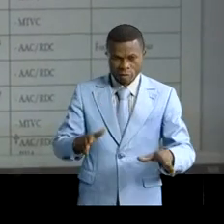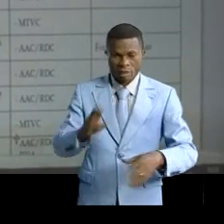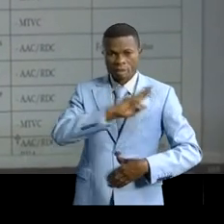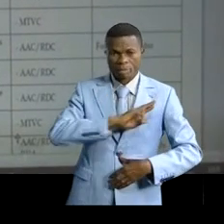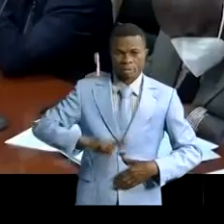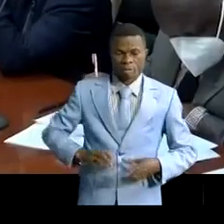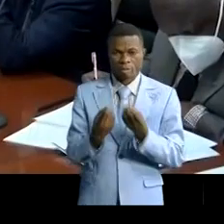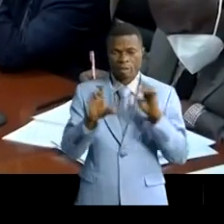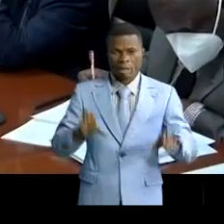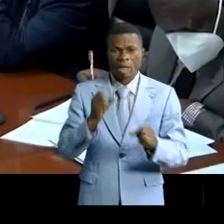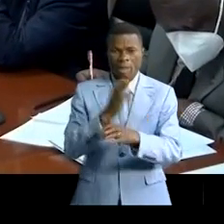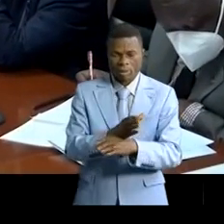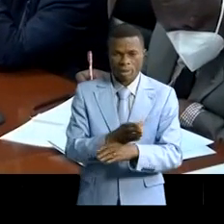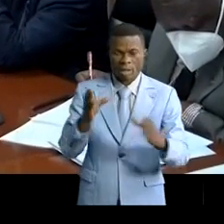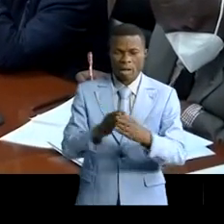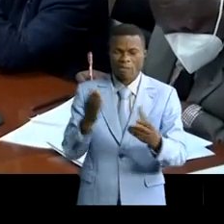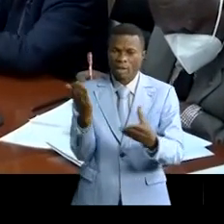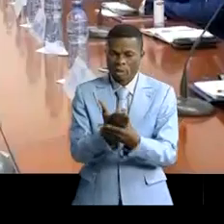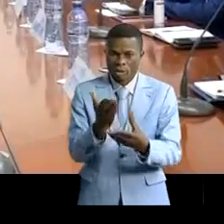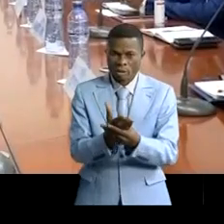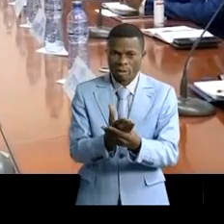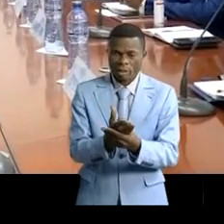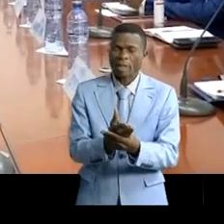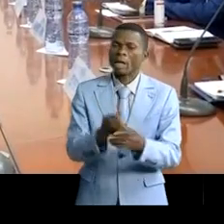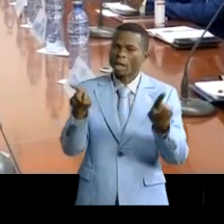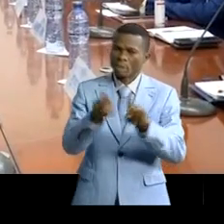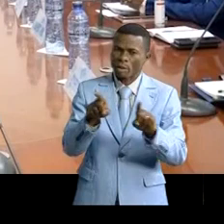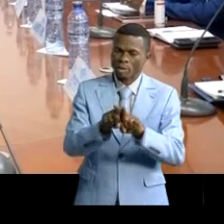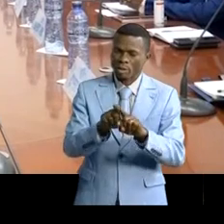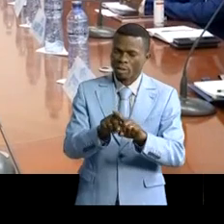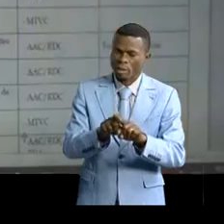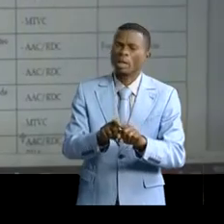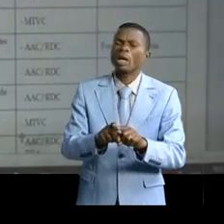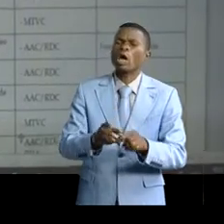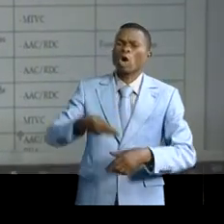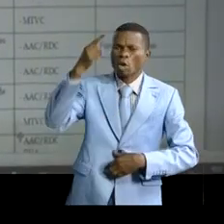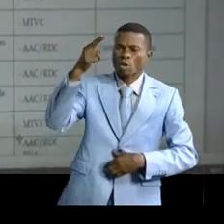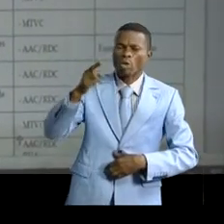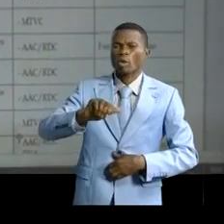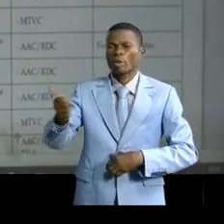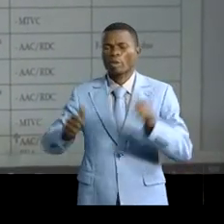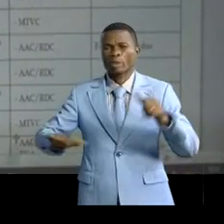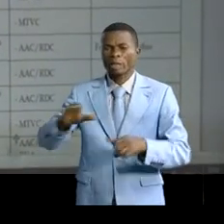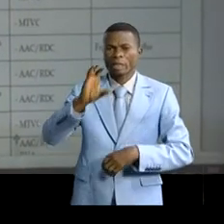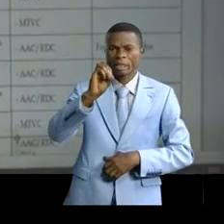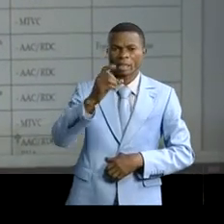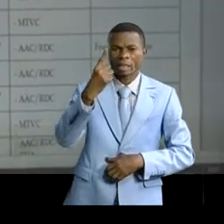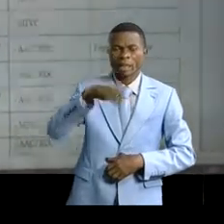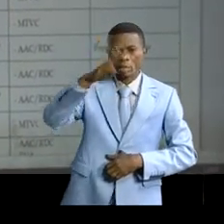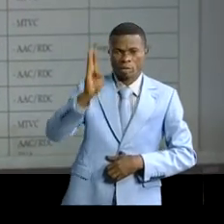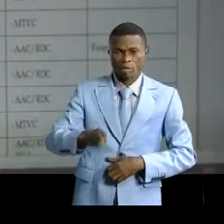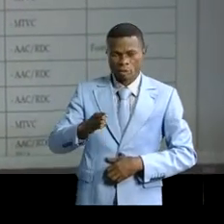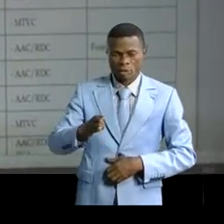RDC soit prête avec une feuille de route qui reflète ces grands pays. Aujourd'hui, nous sommes à 51% de taux